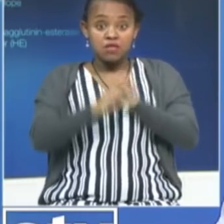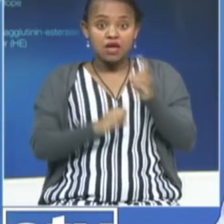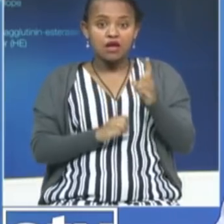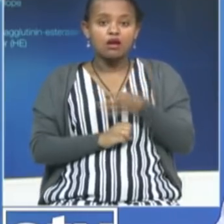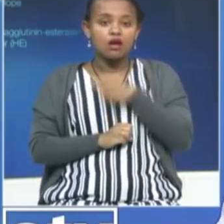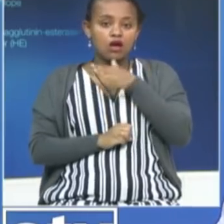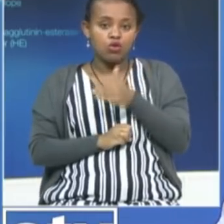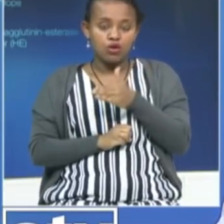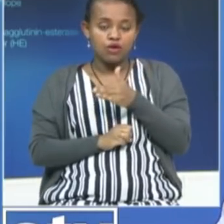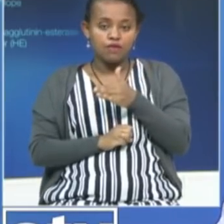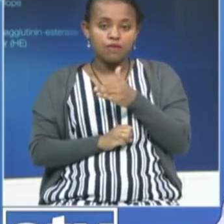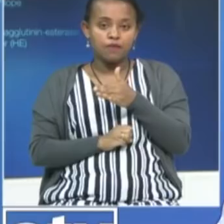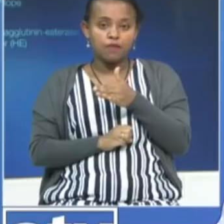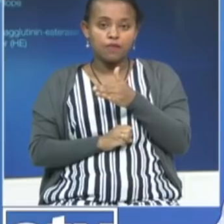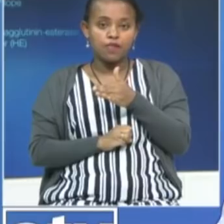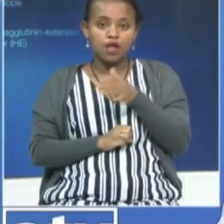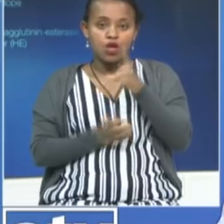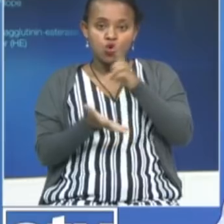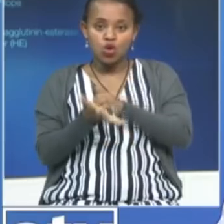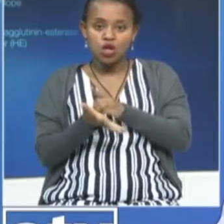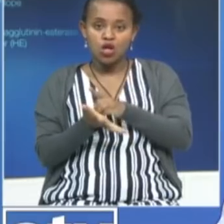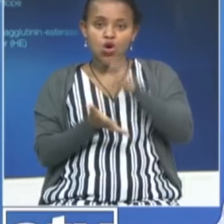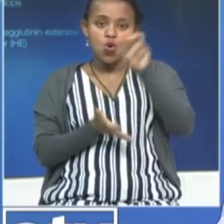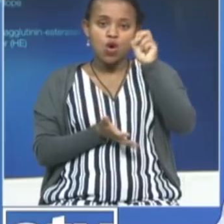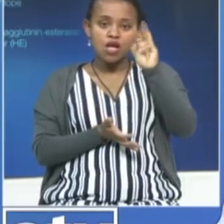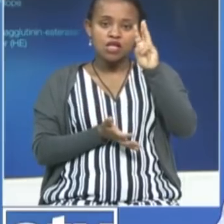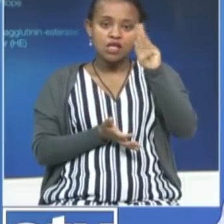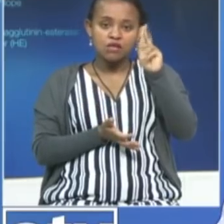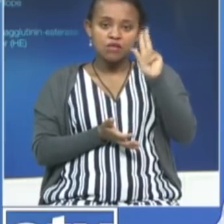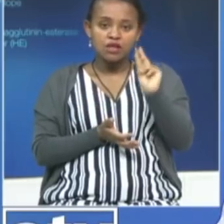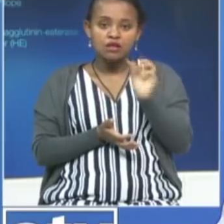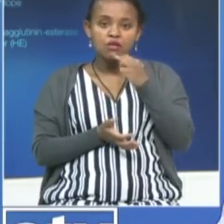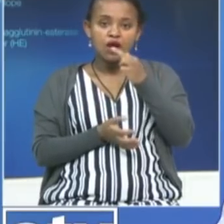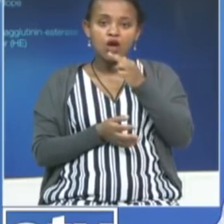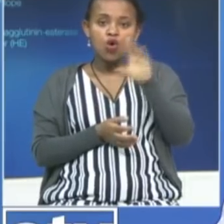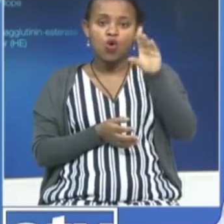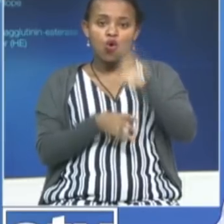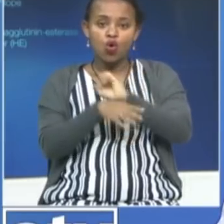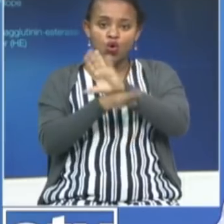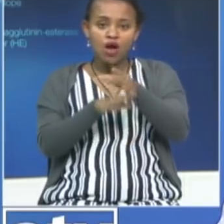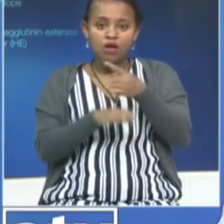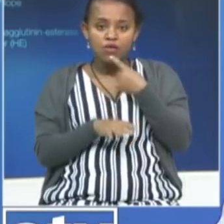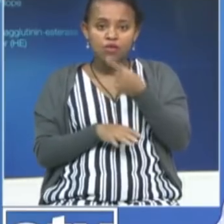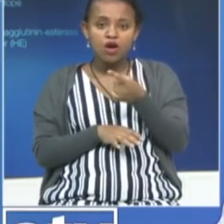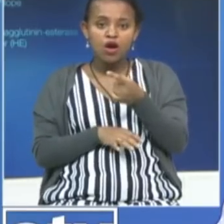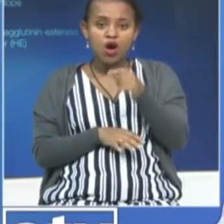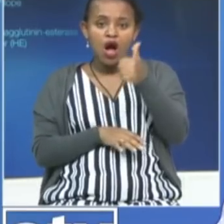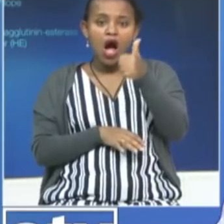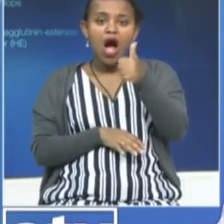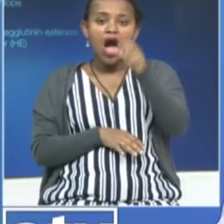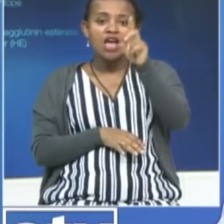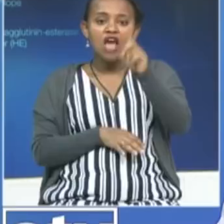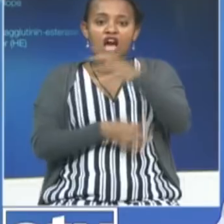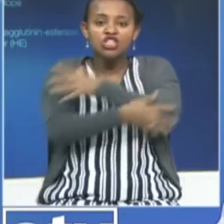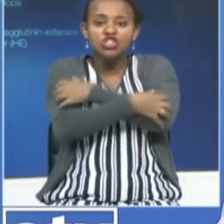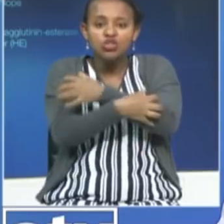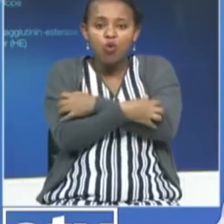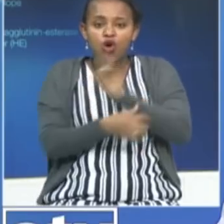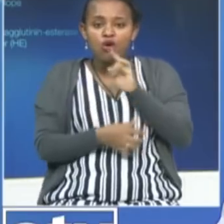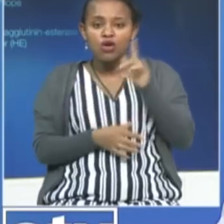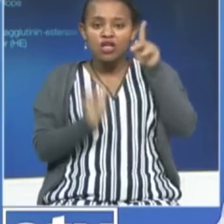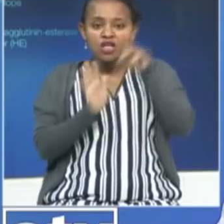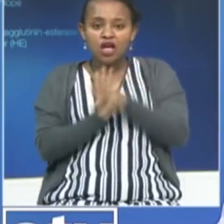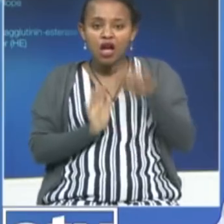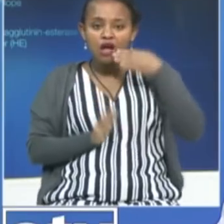እንዳይደለ ልጆችዬ፣ እኔ ዶክተር ወልደሰንበት እባላለሁ። በሽታው ኮሮና ቫይረስ የሚባለው አያጅቦ ነው፣ በደንብ ያማል፣